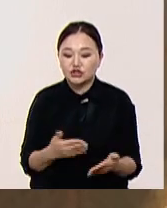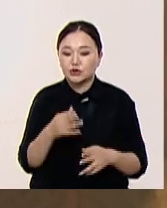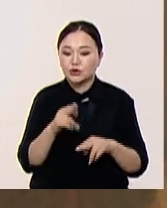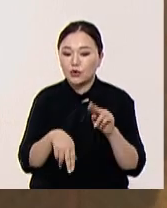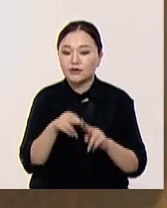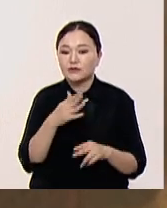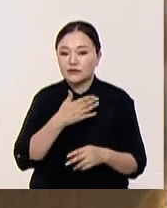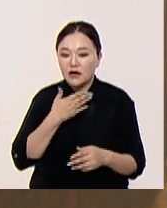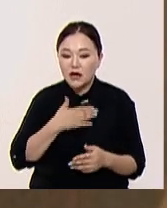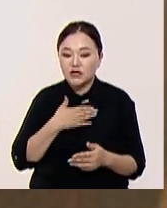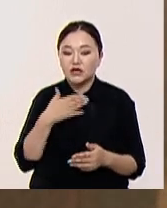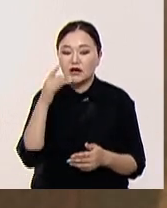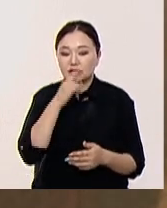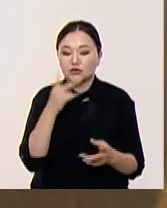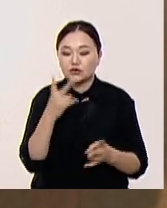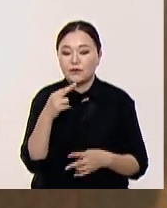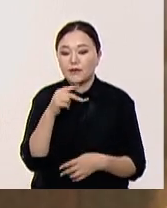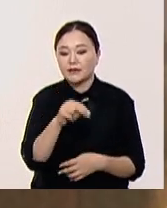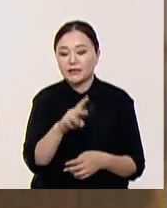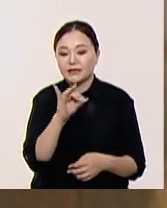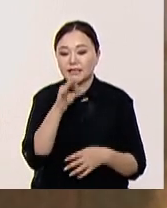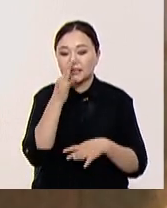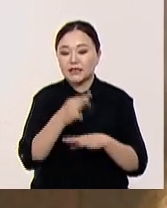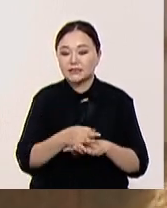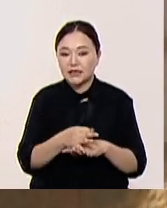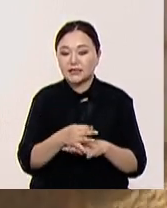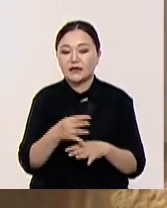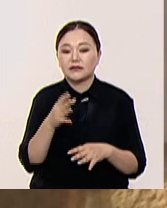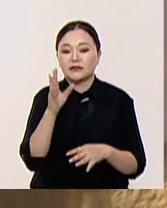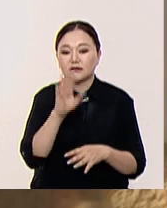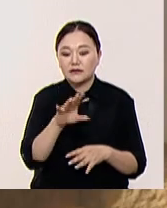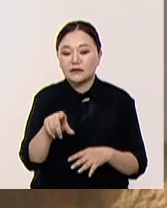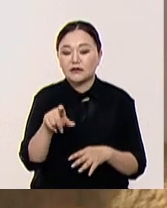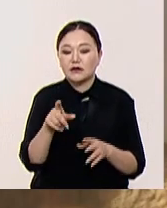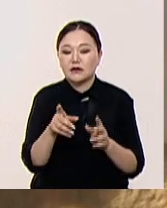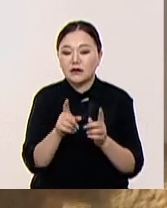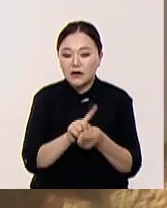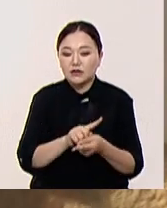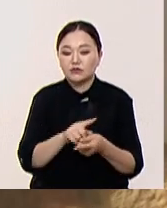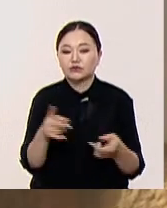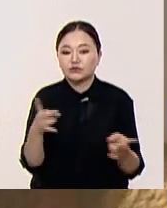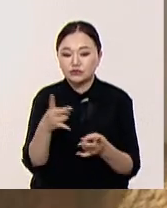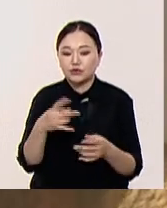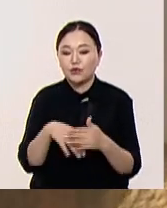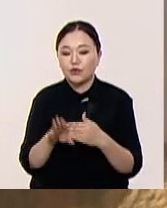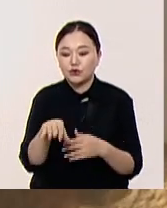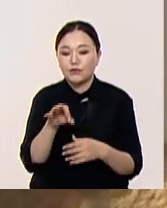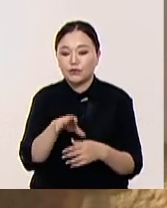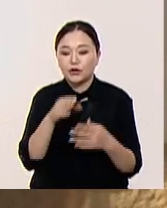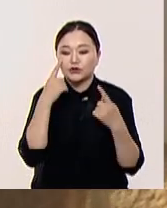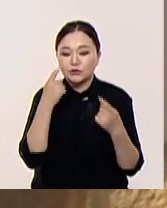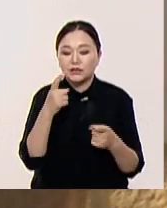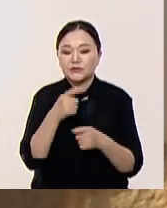наш Казахстан, нужно пойти и сказать: ребята, корректируем Конституцию, уходим от